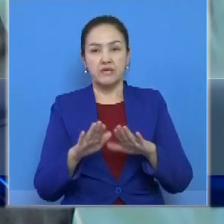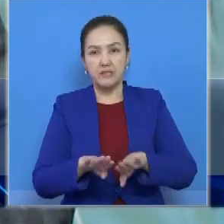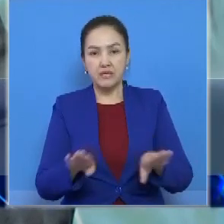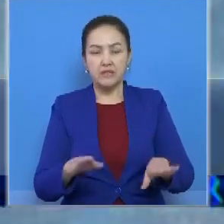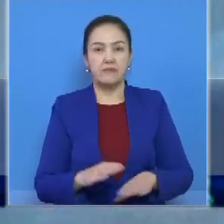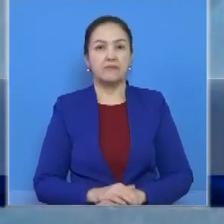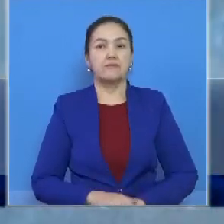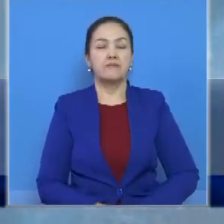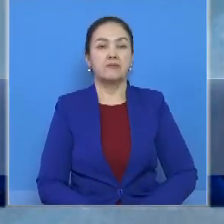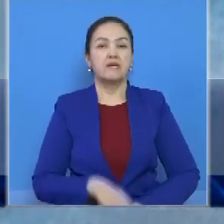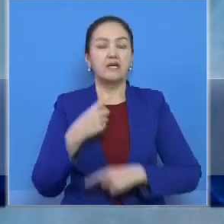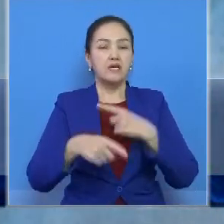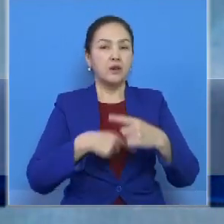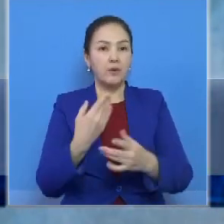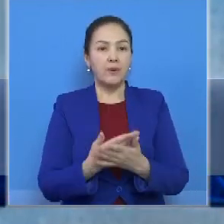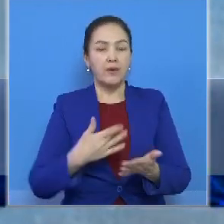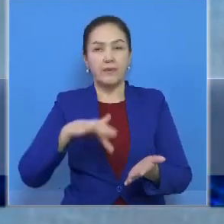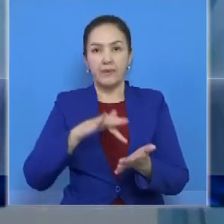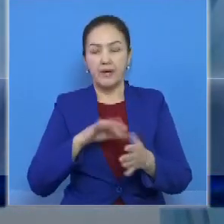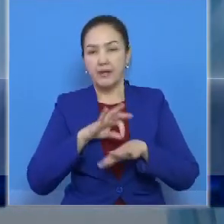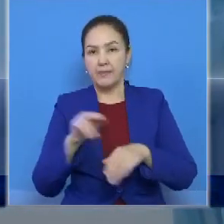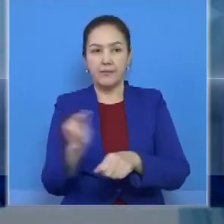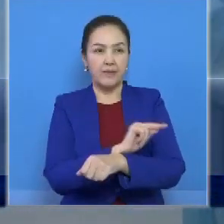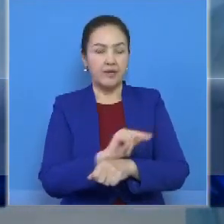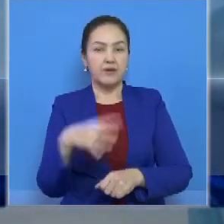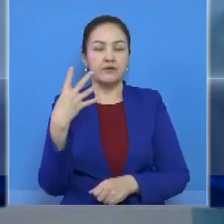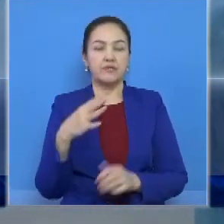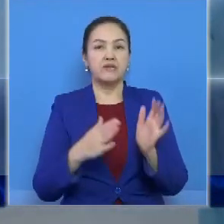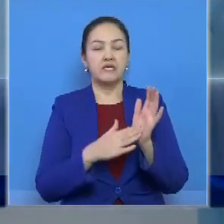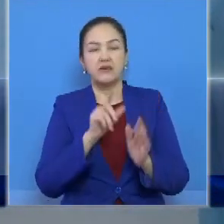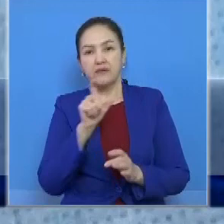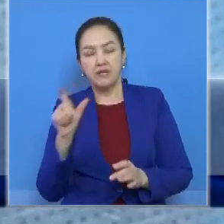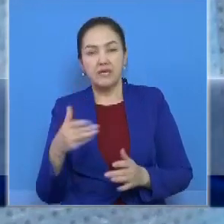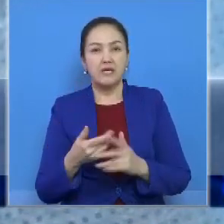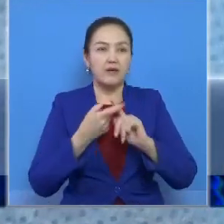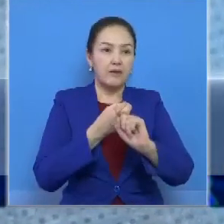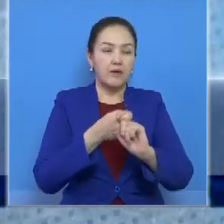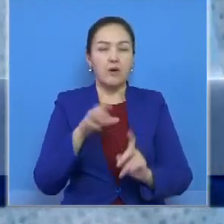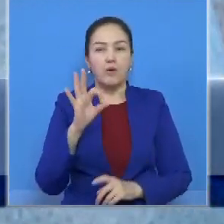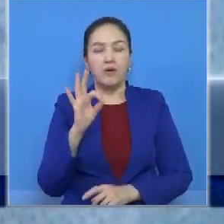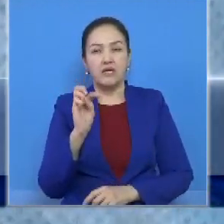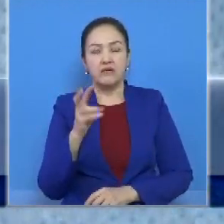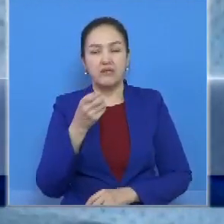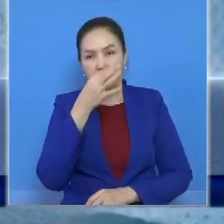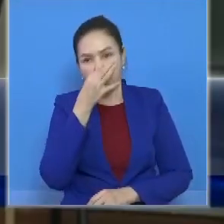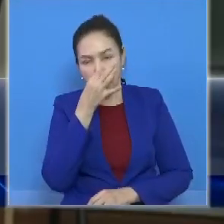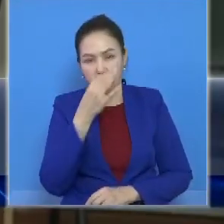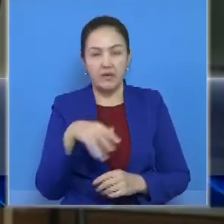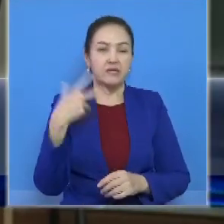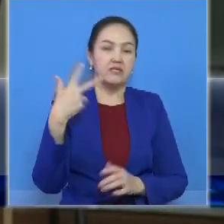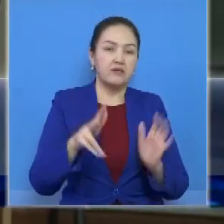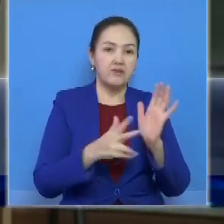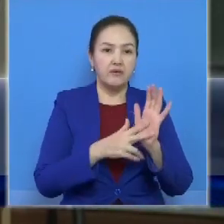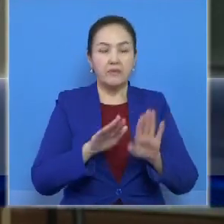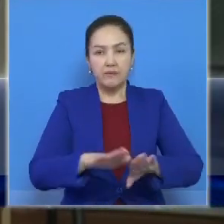получить вакцину. Следует отметить, что в городе проходит лечение 49 человек, инфицированных ОРВИ и гриппом. 38